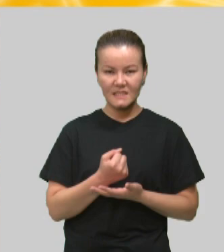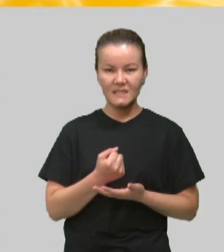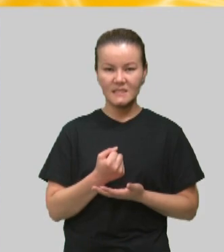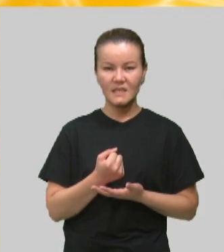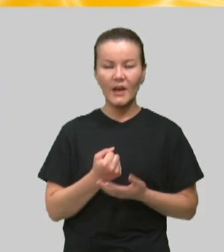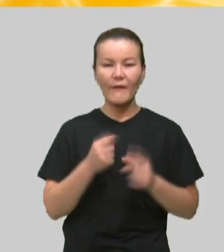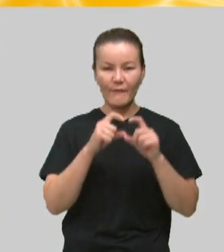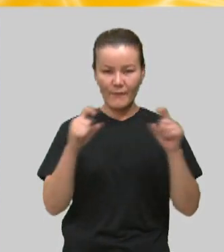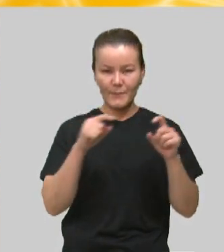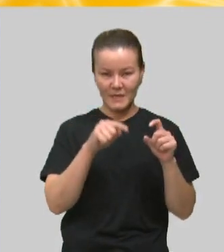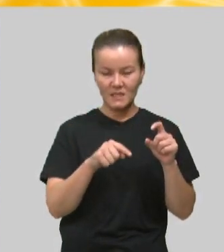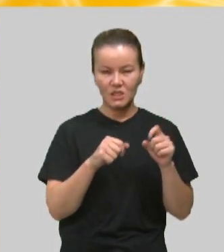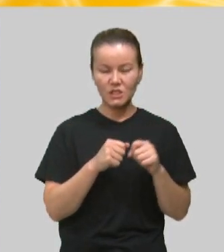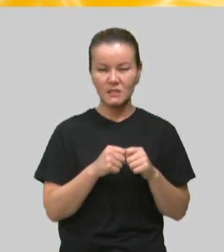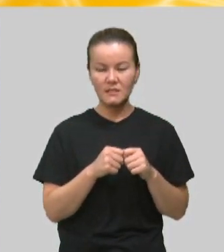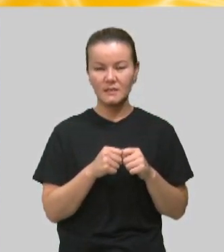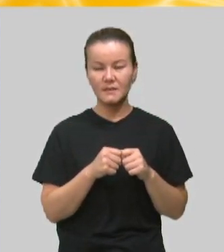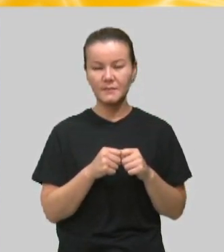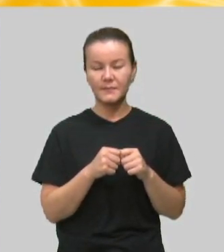Найдите в предложении